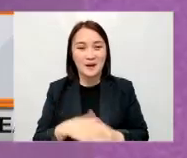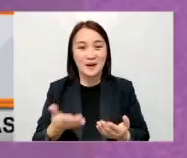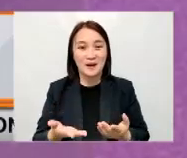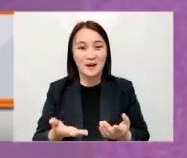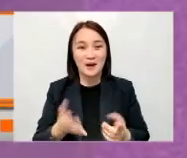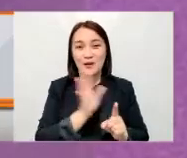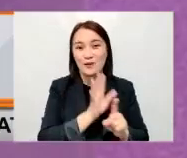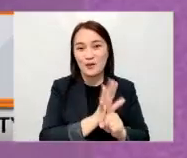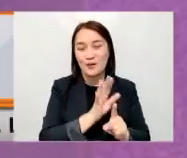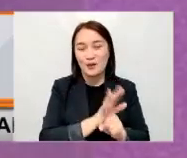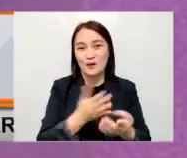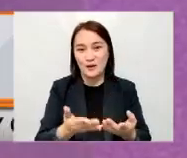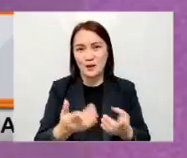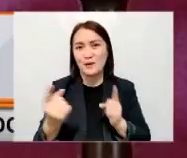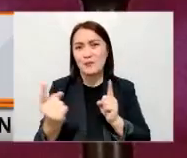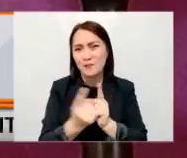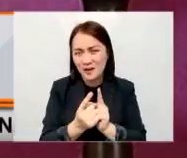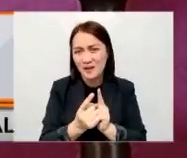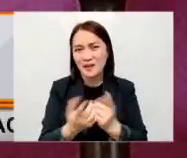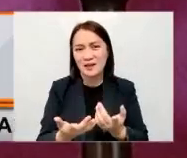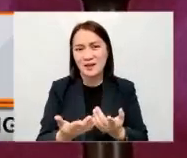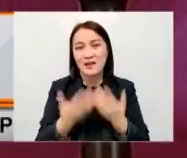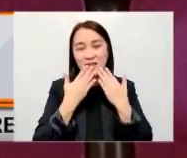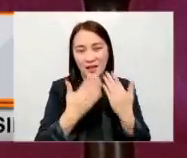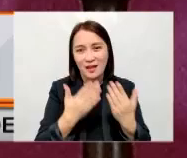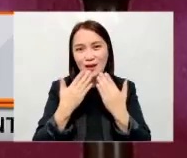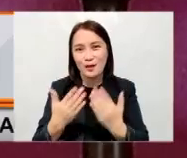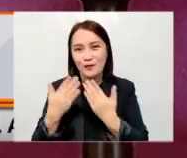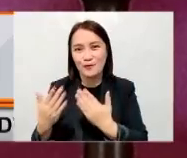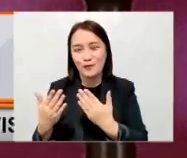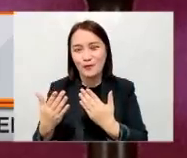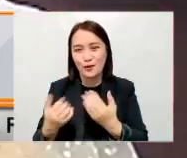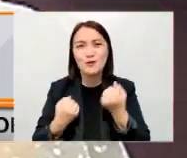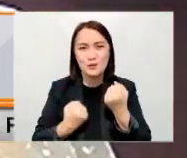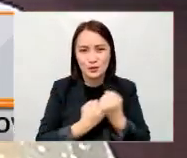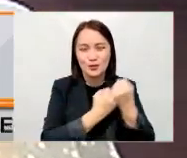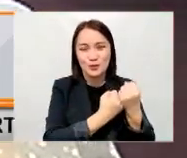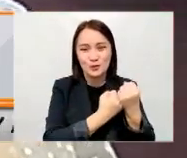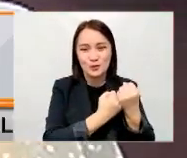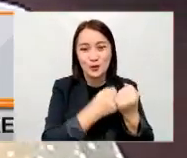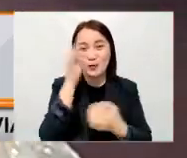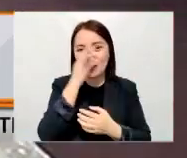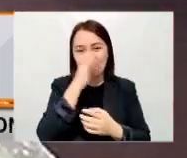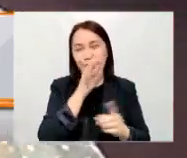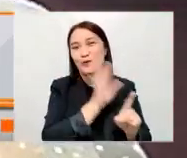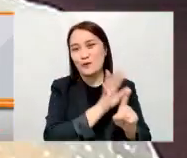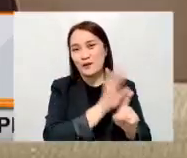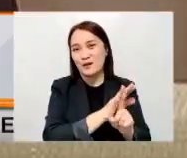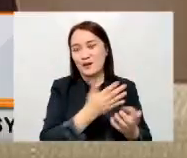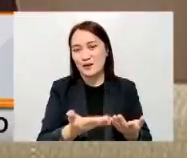kanyang meet and greet. Sobrang thankful ni Yoon Bin sa labis na suporta ng kanyang Pinoy fans. Sumikat si Yoon Bin